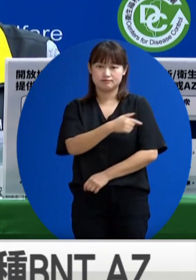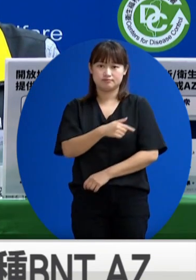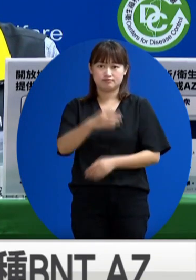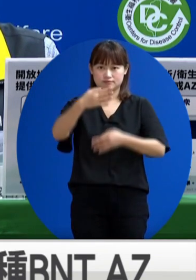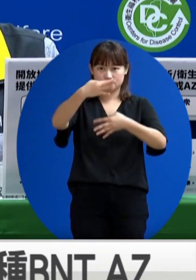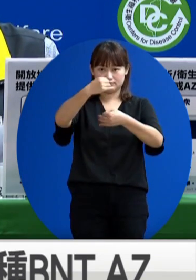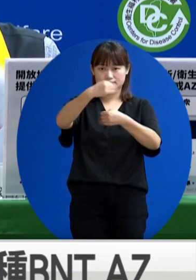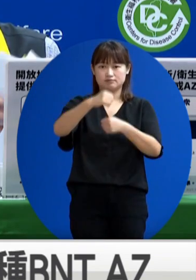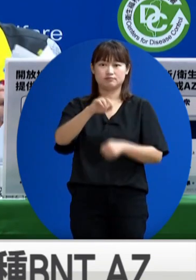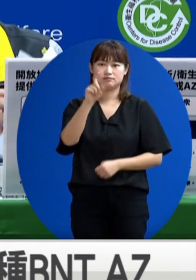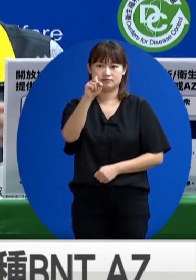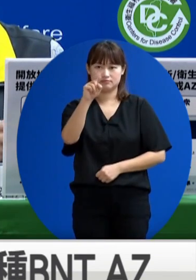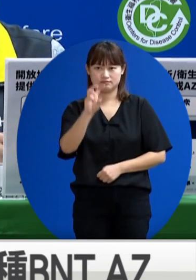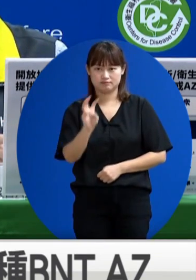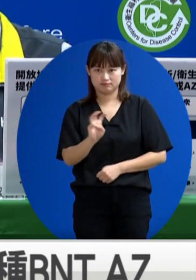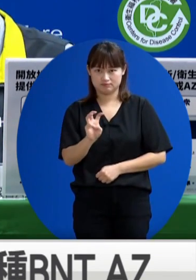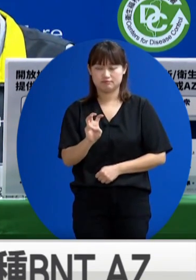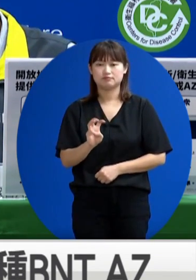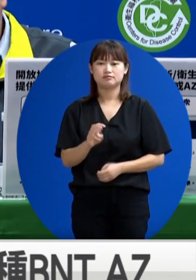的11月30号。